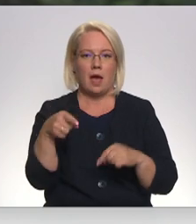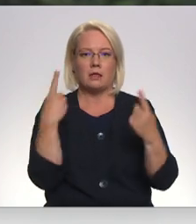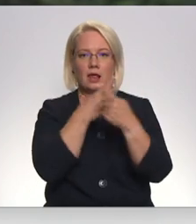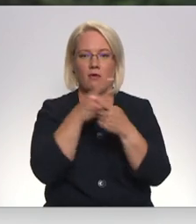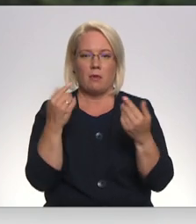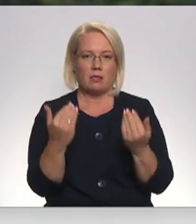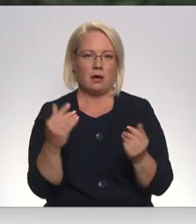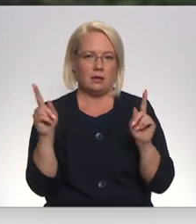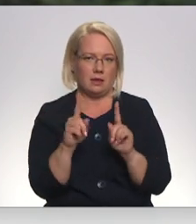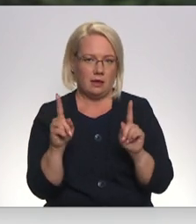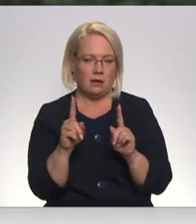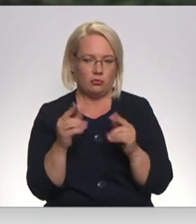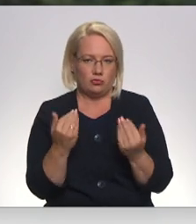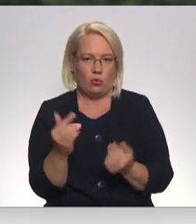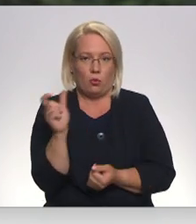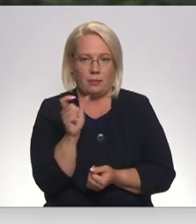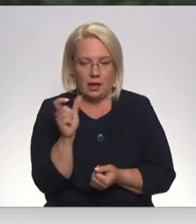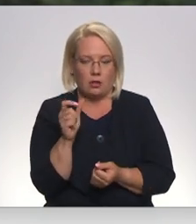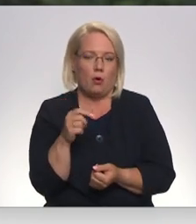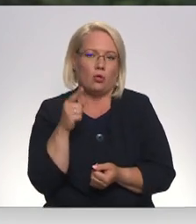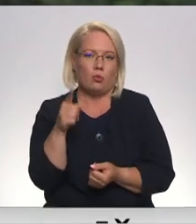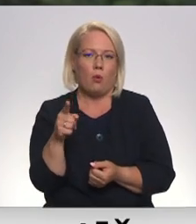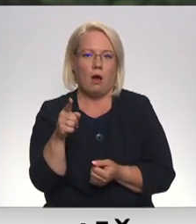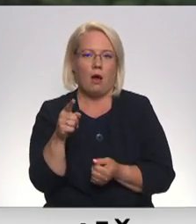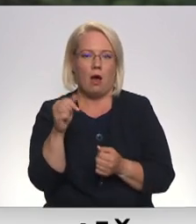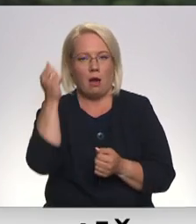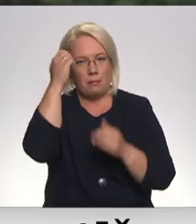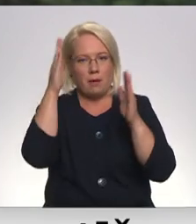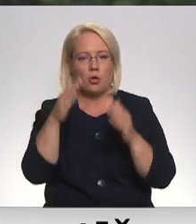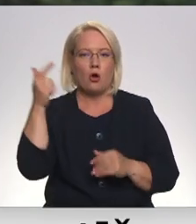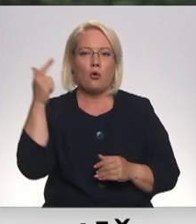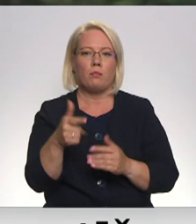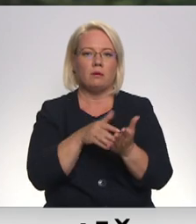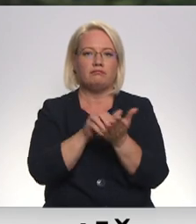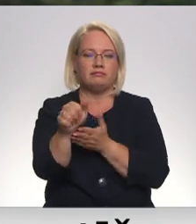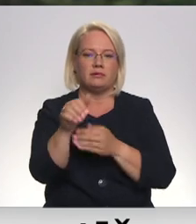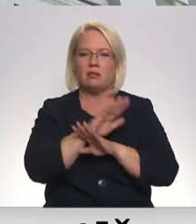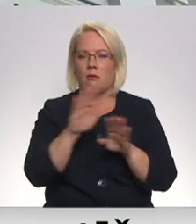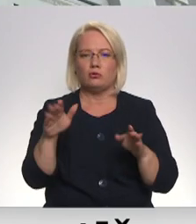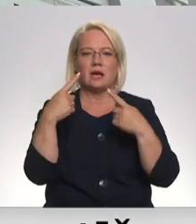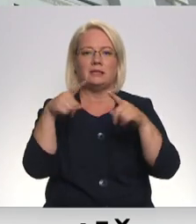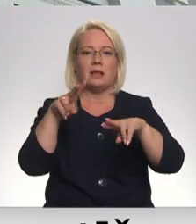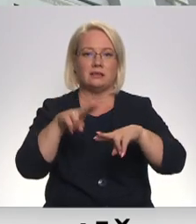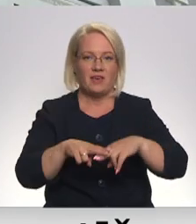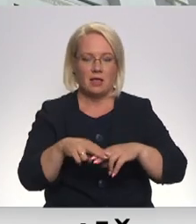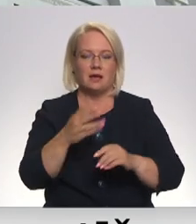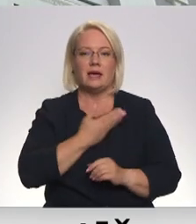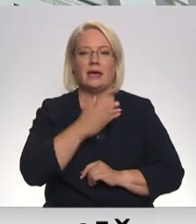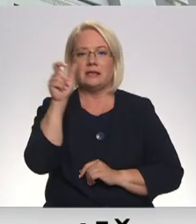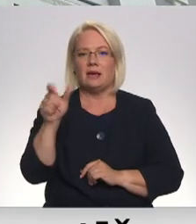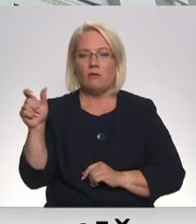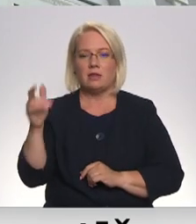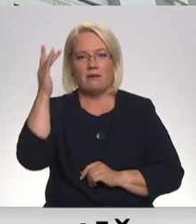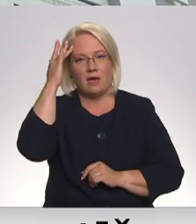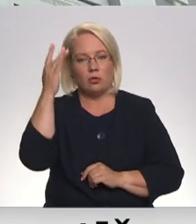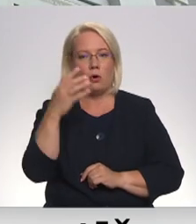ir. Nu, vismaz viņš netiks demontēts tā brutāli kā citās vietās. Iedzīvotāju viedokļus